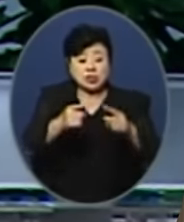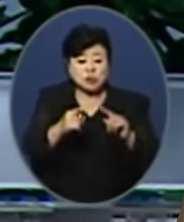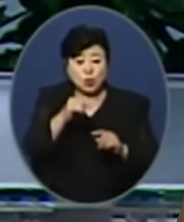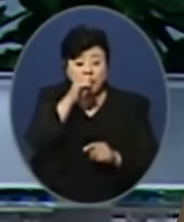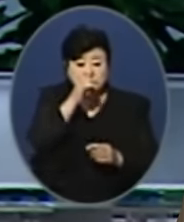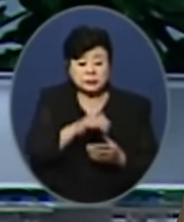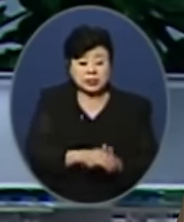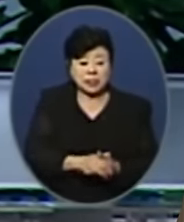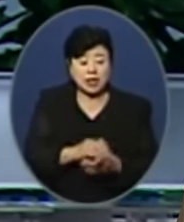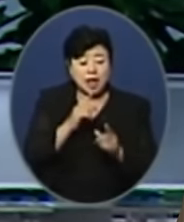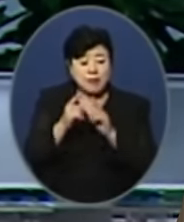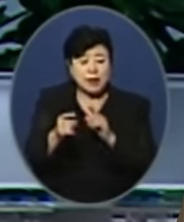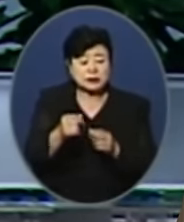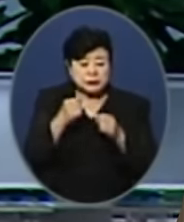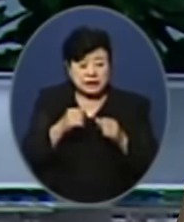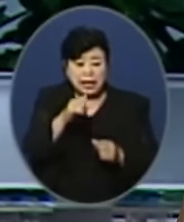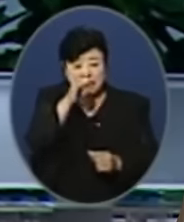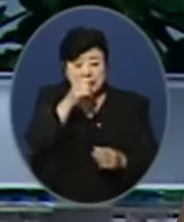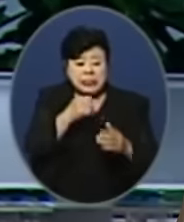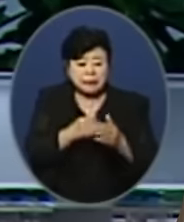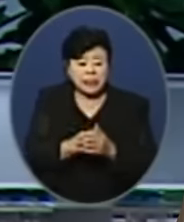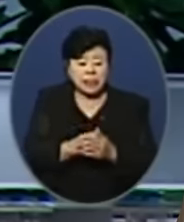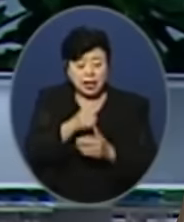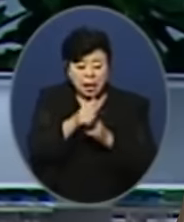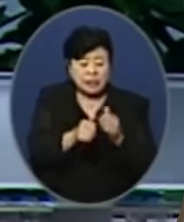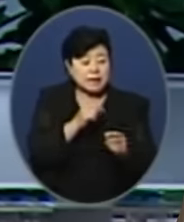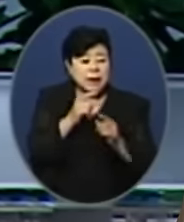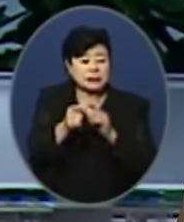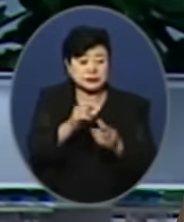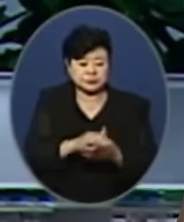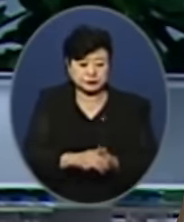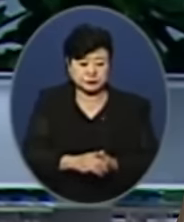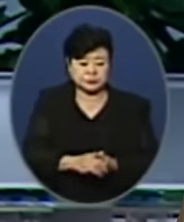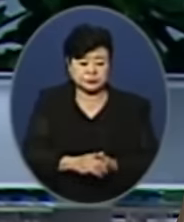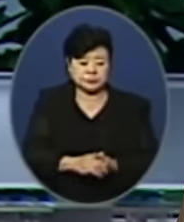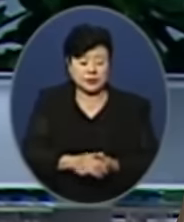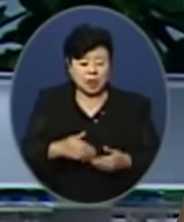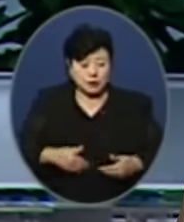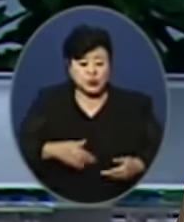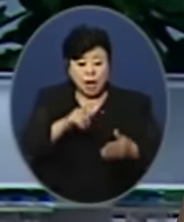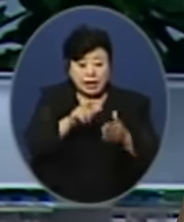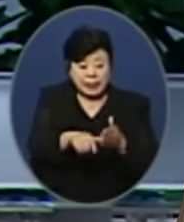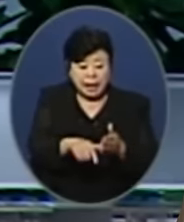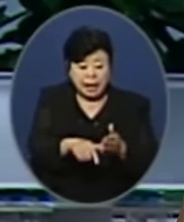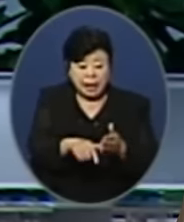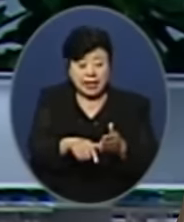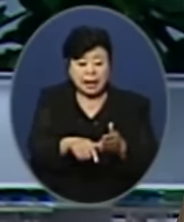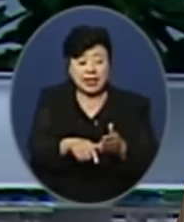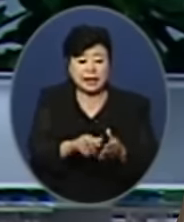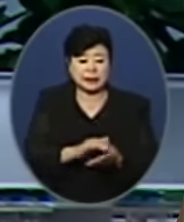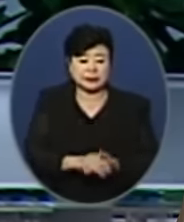것입니다. 말씀이 살아있으므로 하나님 말씀을 필요할 때